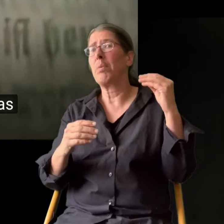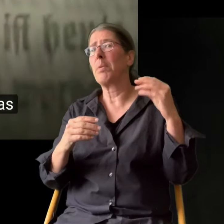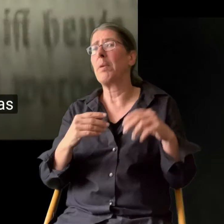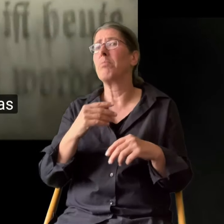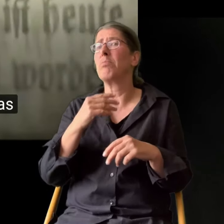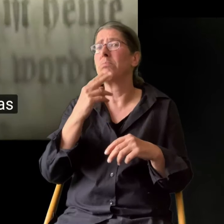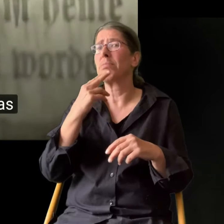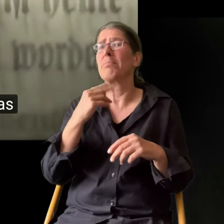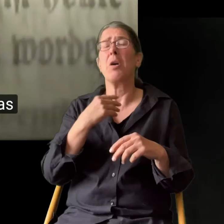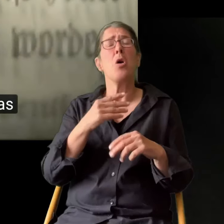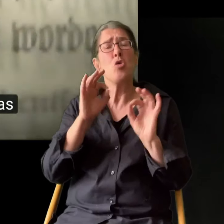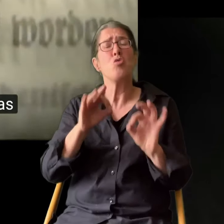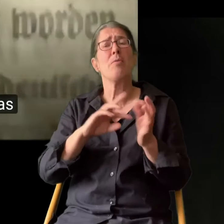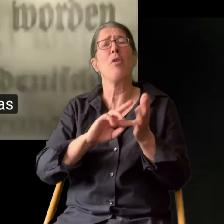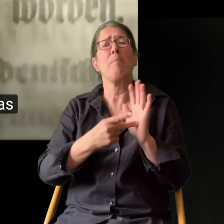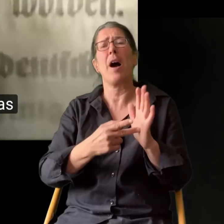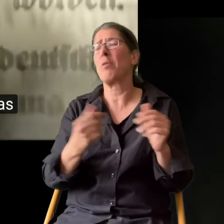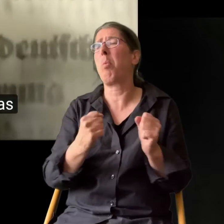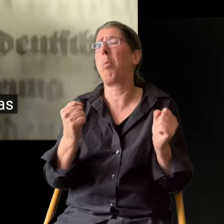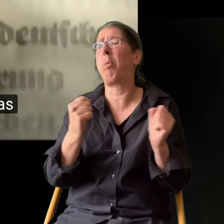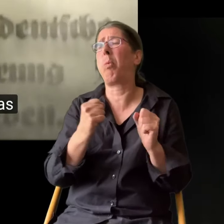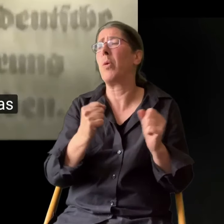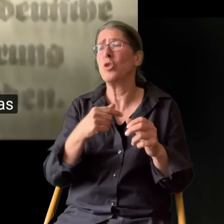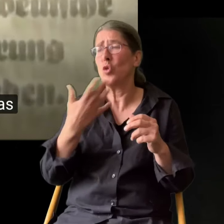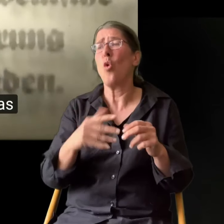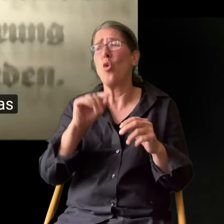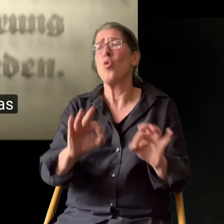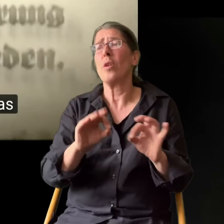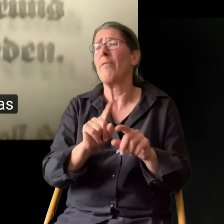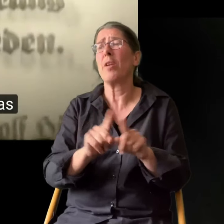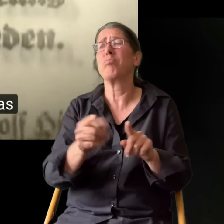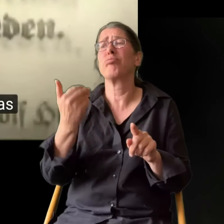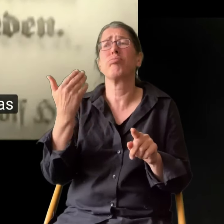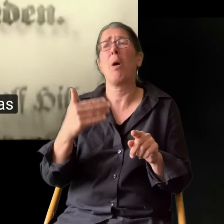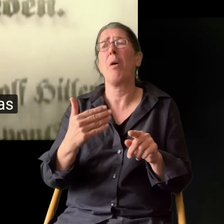So gut wie überhaupt in Deutschland noch kein solcher Schlag vorbereitet war.